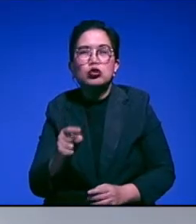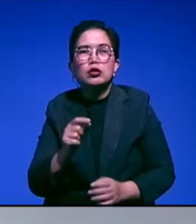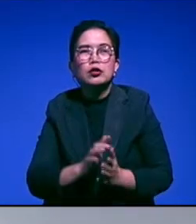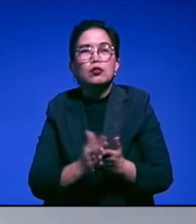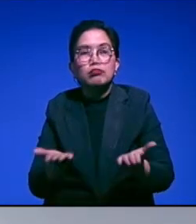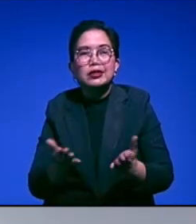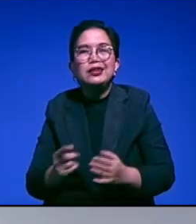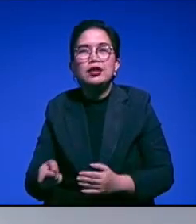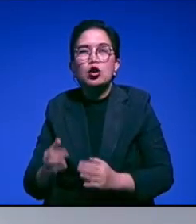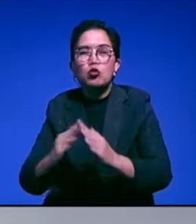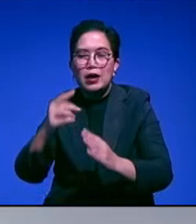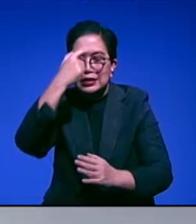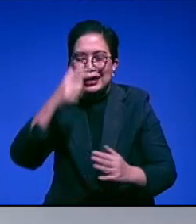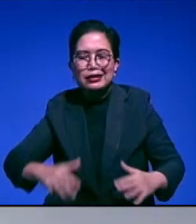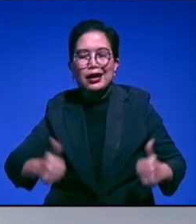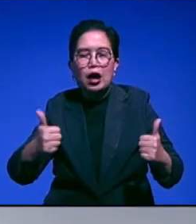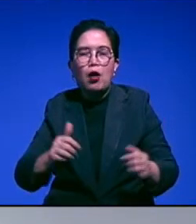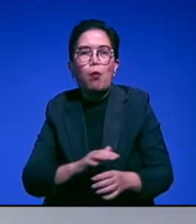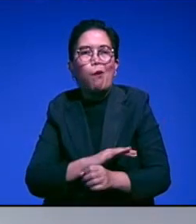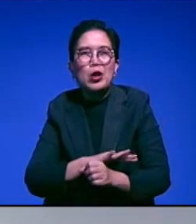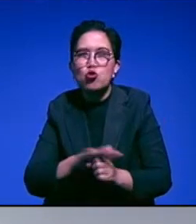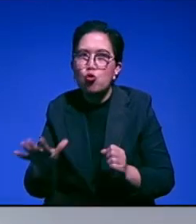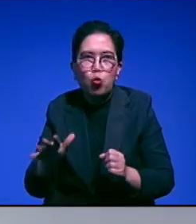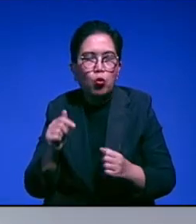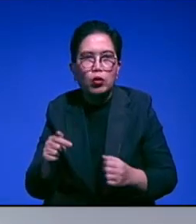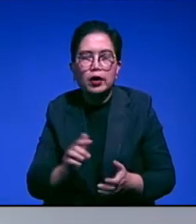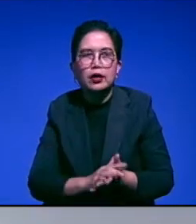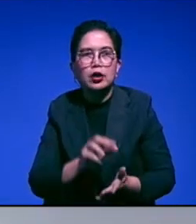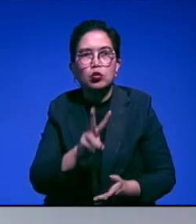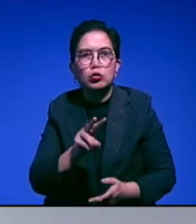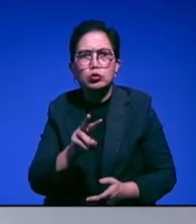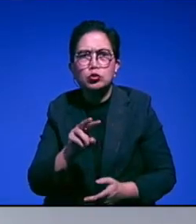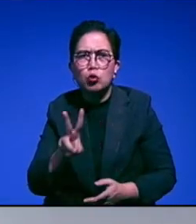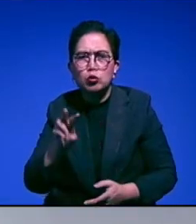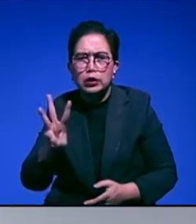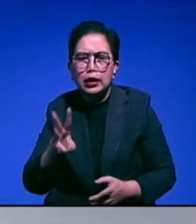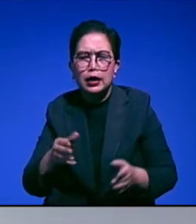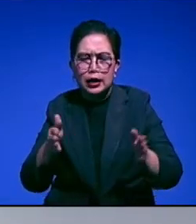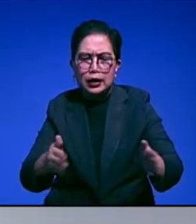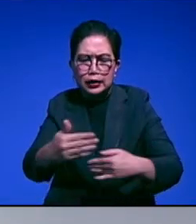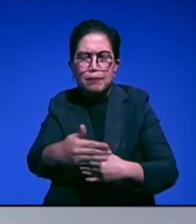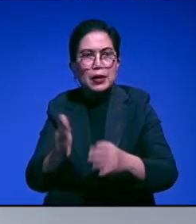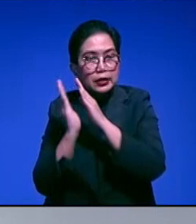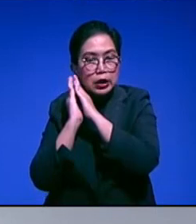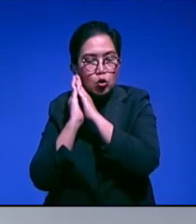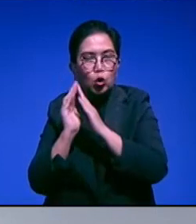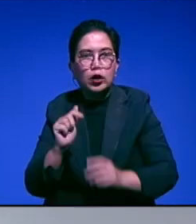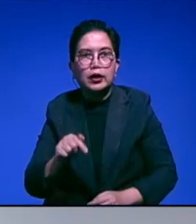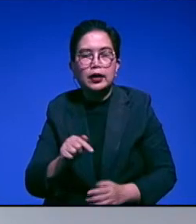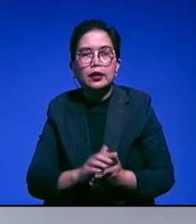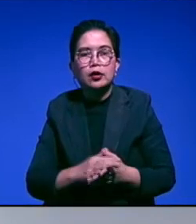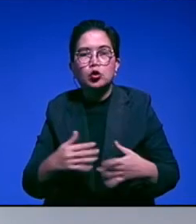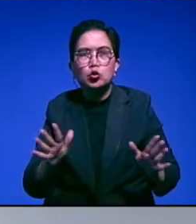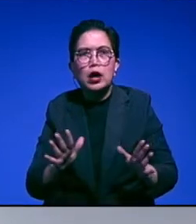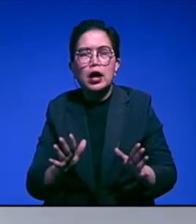Banten, Sabtu siang penuh. Sementara dari 323 tempat tidur di 25 rumah sakit rujukan, kini sudah terisi